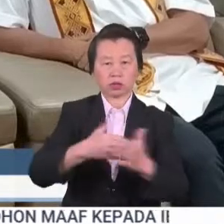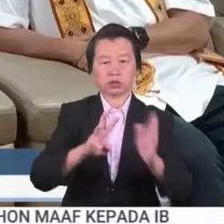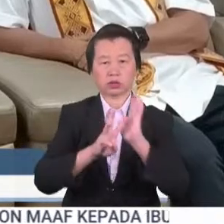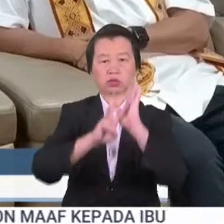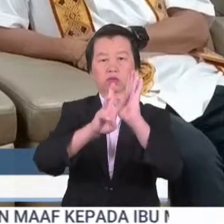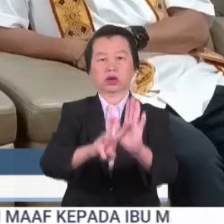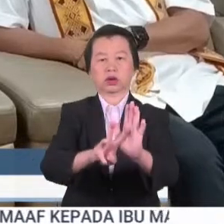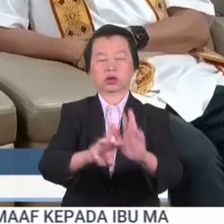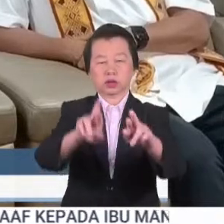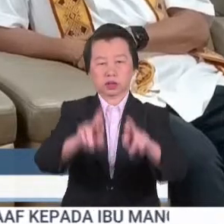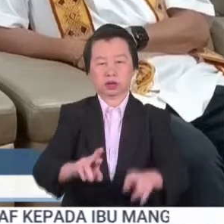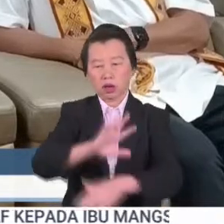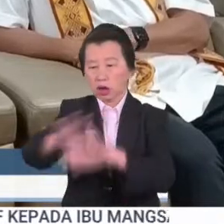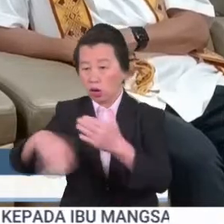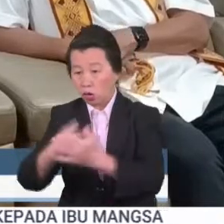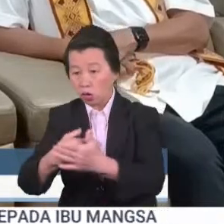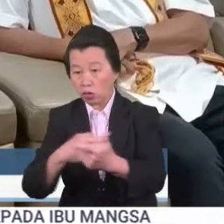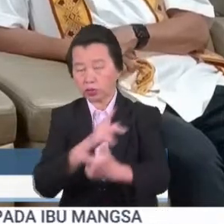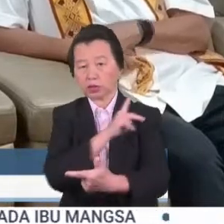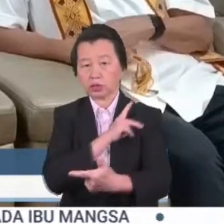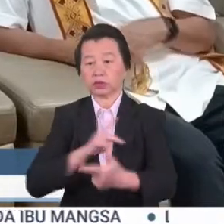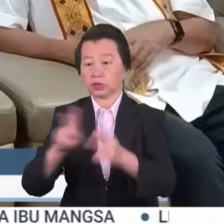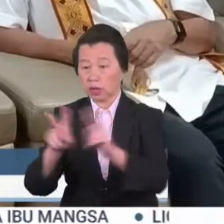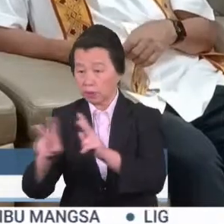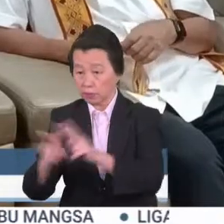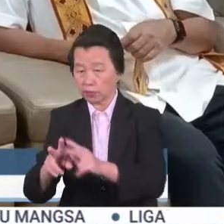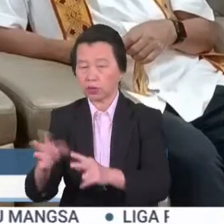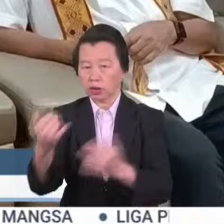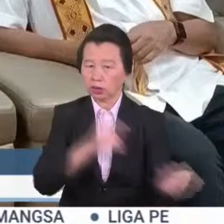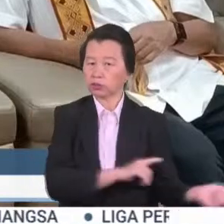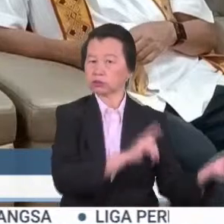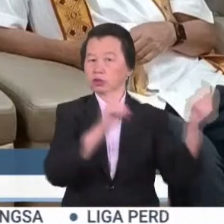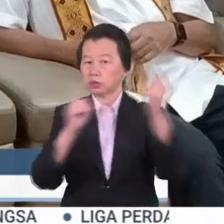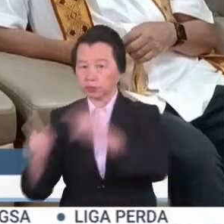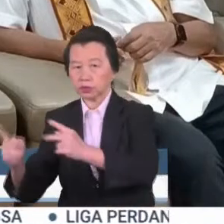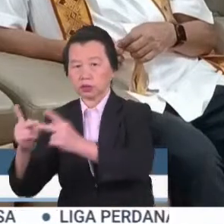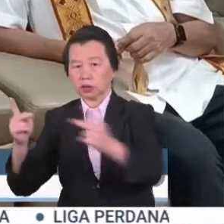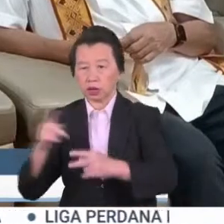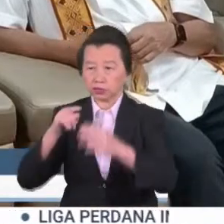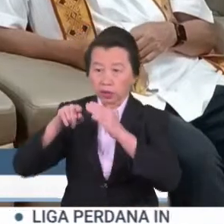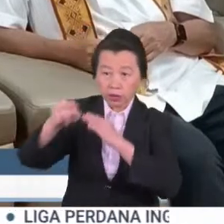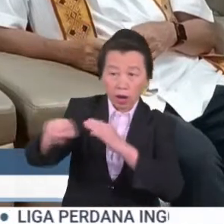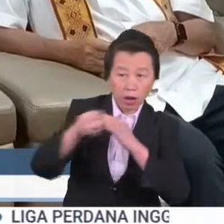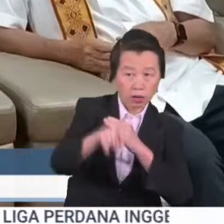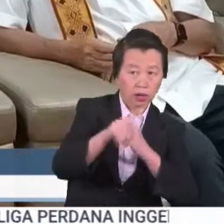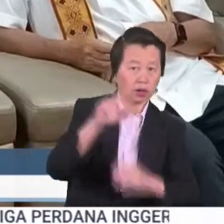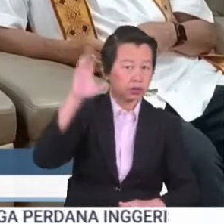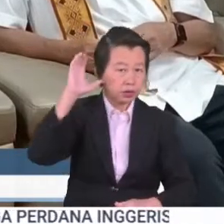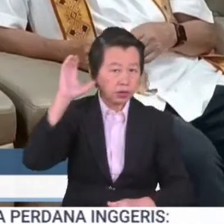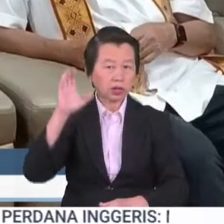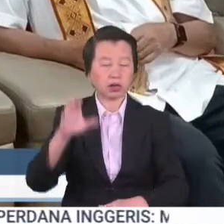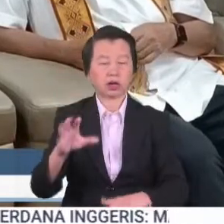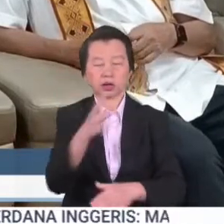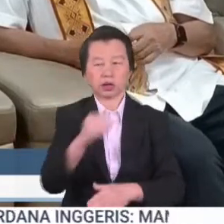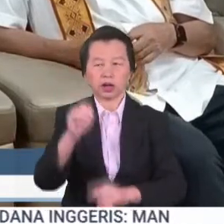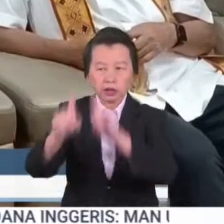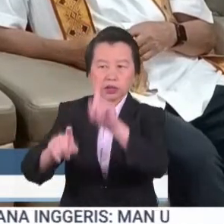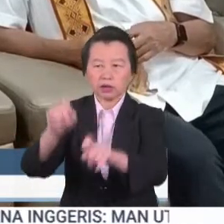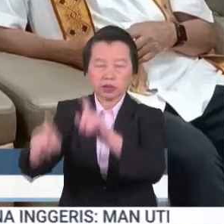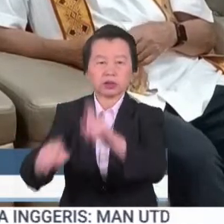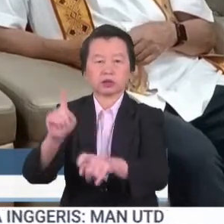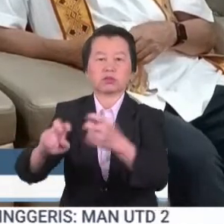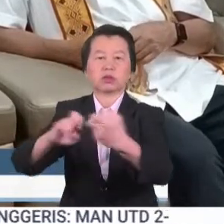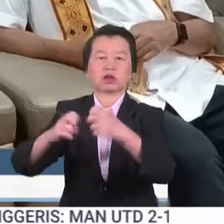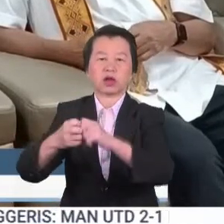rakyat semua ketua-ketua pengarah untuk pergi ke kuasaan pendalaman dan mendengarkan danyut dan